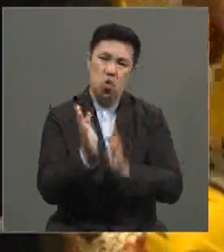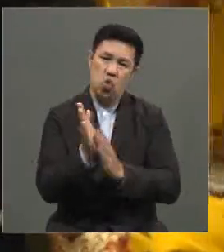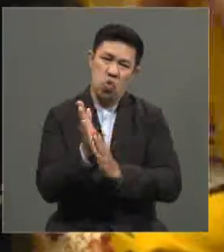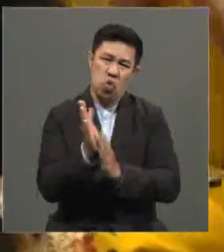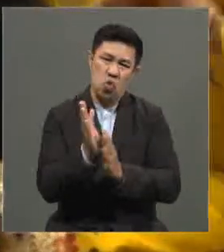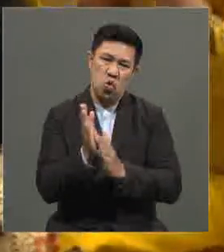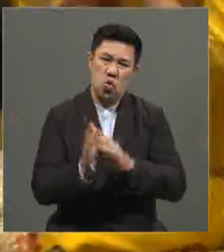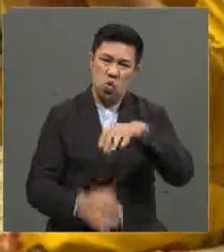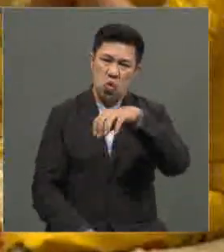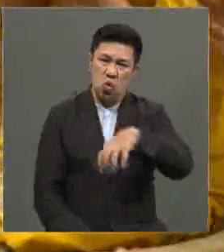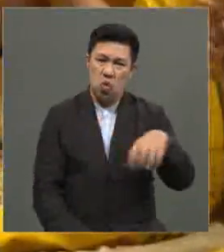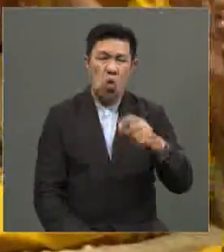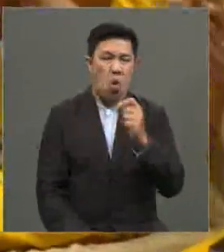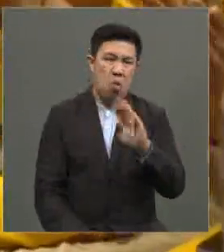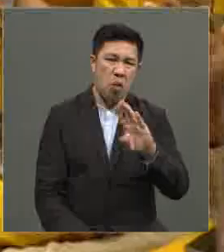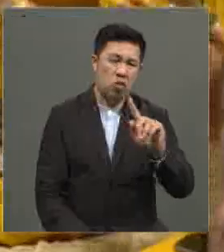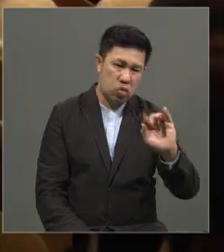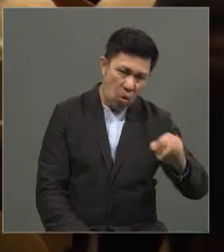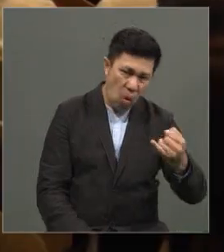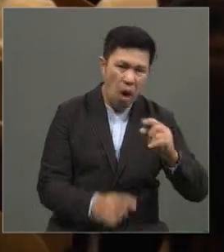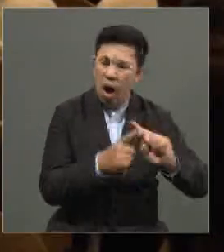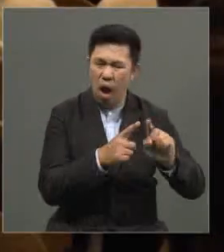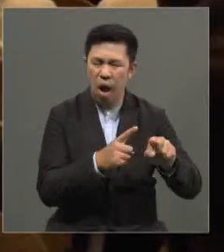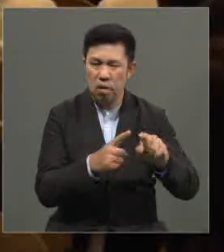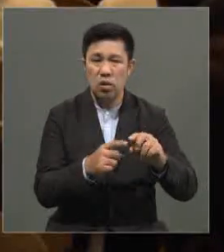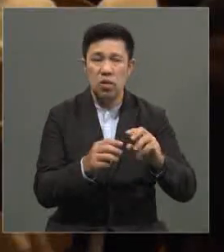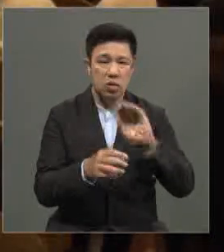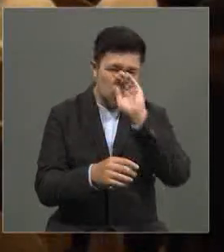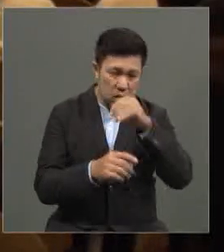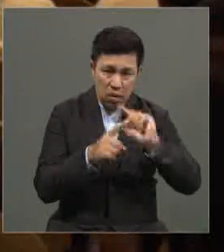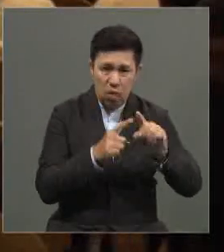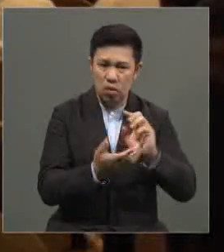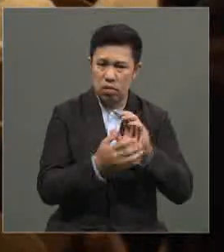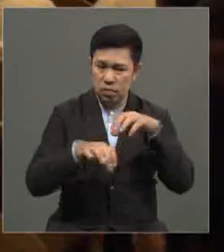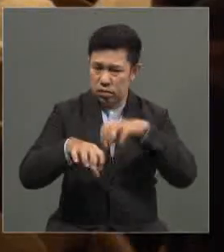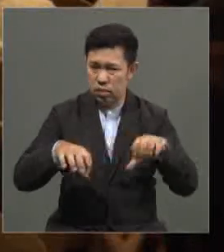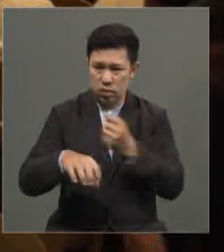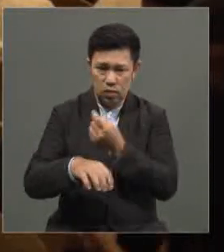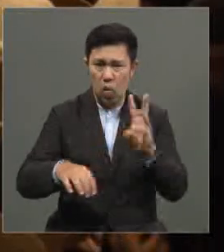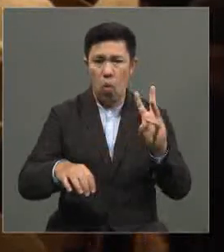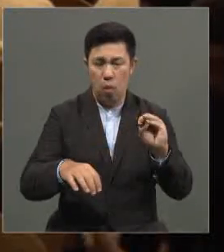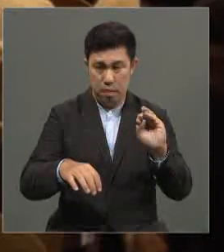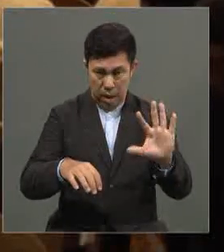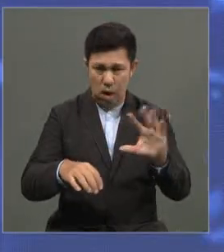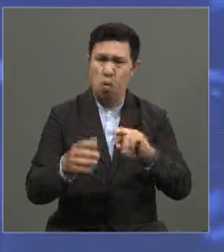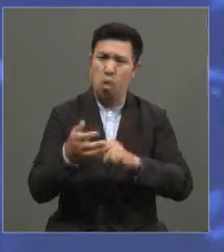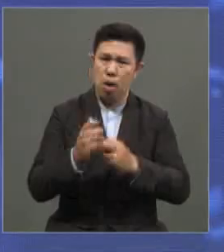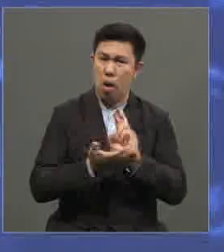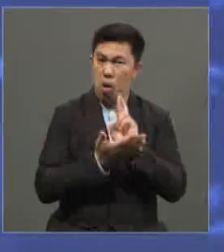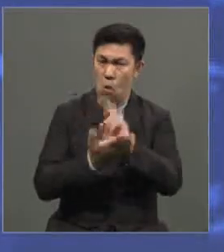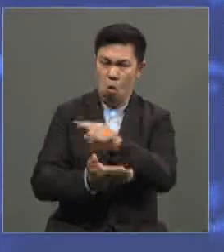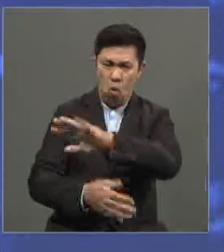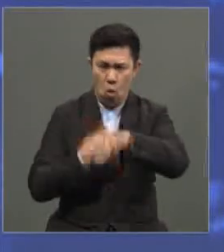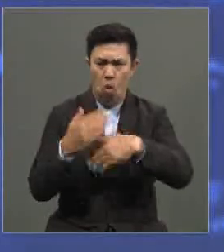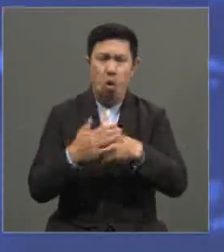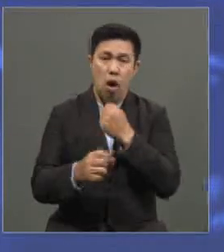ปกครองส่วนท้องถิ่นที่ได้รับรางวัลทั้ง65แห่งและบอกว่ารางวัลนี้เป็นเครื่องยืนยันว่าทุกคนทำงานอย่างเต็มที่ช่วยลดช่องว่างระ